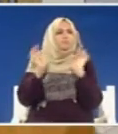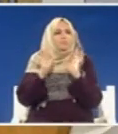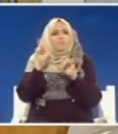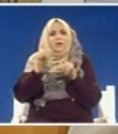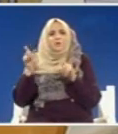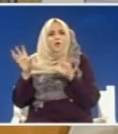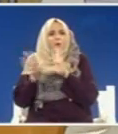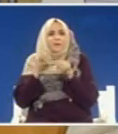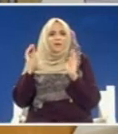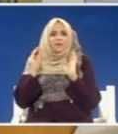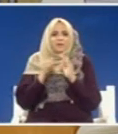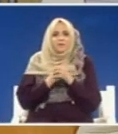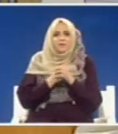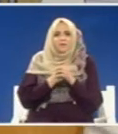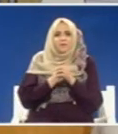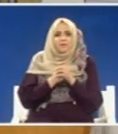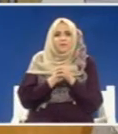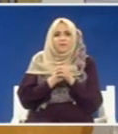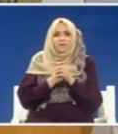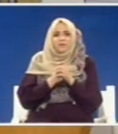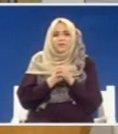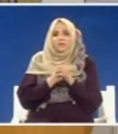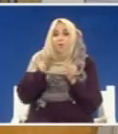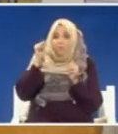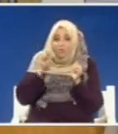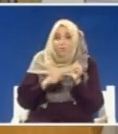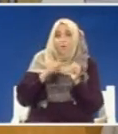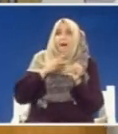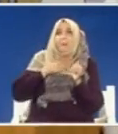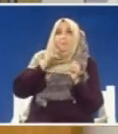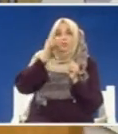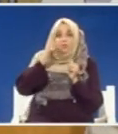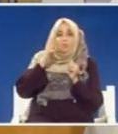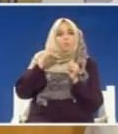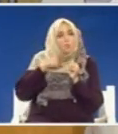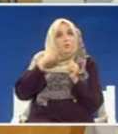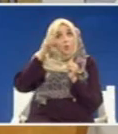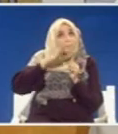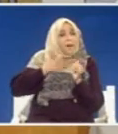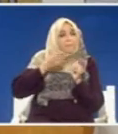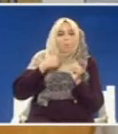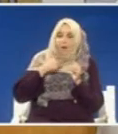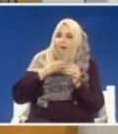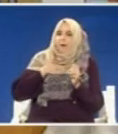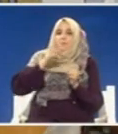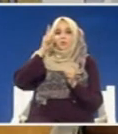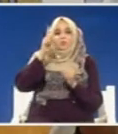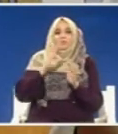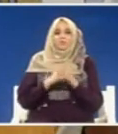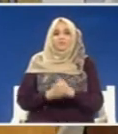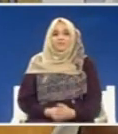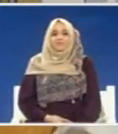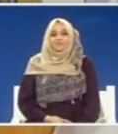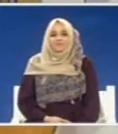ينس كما وين الدفكة فكان إلا نحب ربي ما كني غير تحبي باش ربي غصي وتغويني نبغي إن شاء